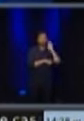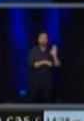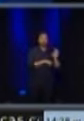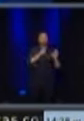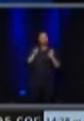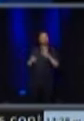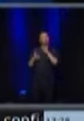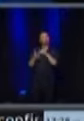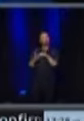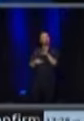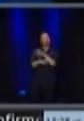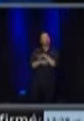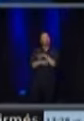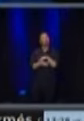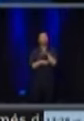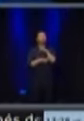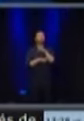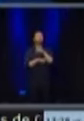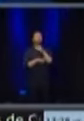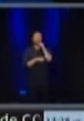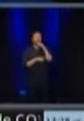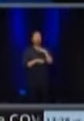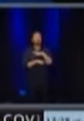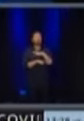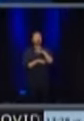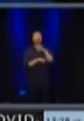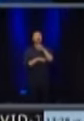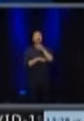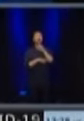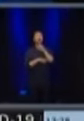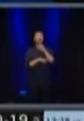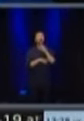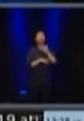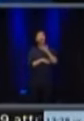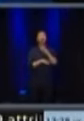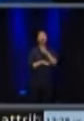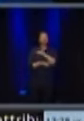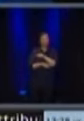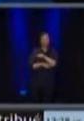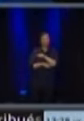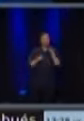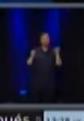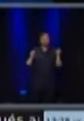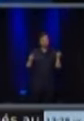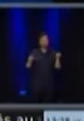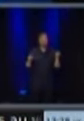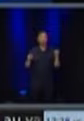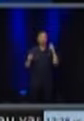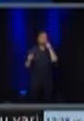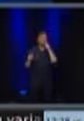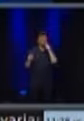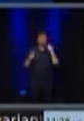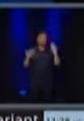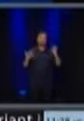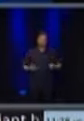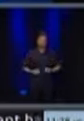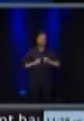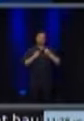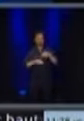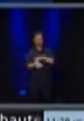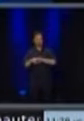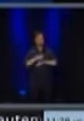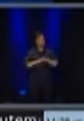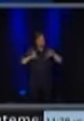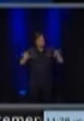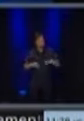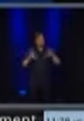Mylène Drouin. Merci, avec Mylène. Avec Mylène, je voulais dire Madame Docteur Drouin. Alors, on fait un effort avec eux dans